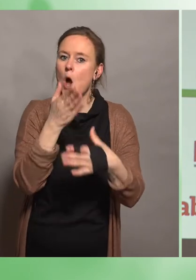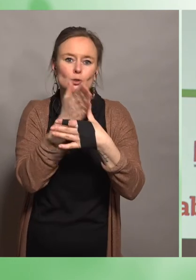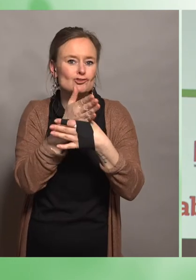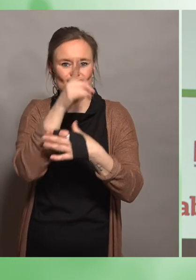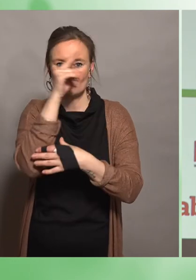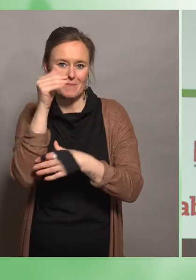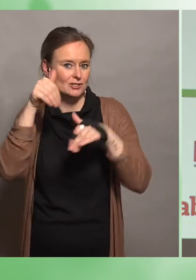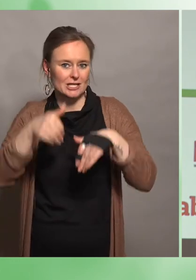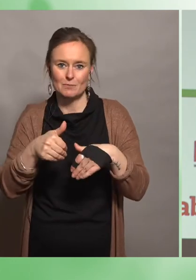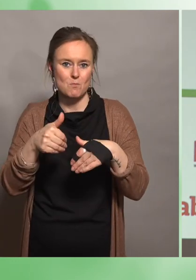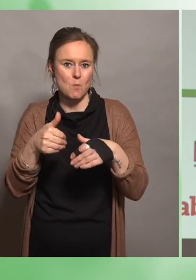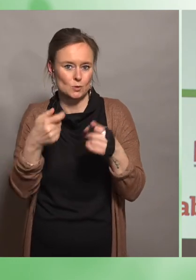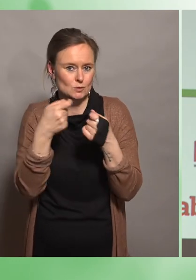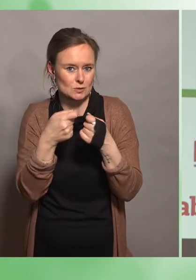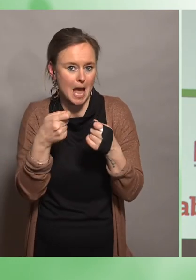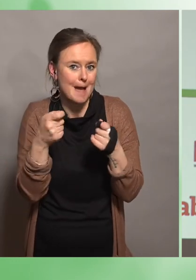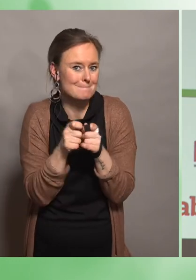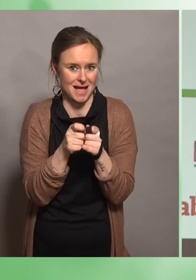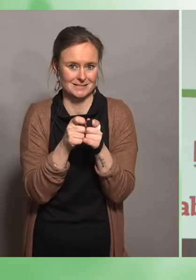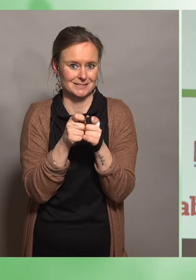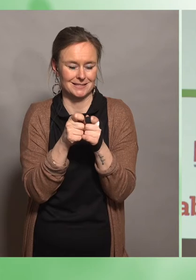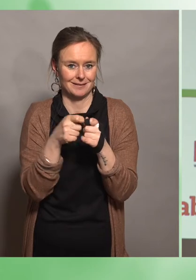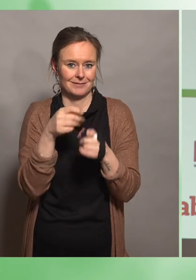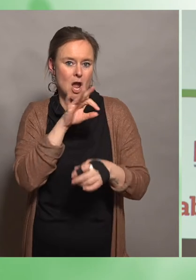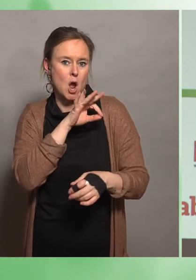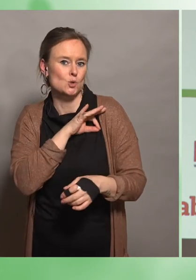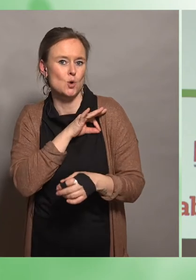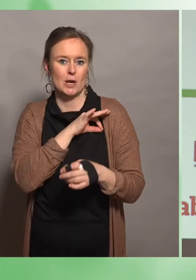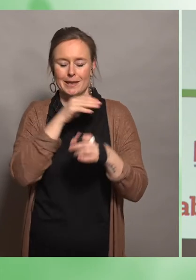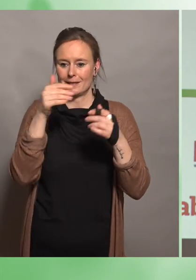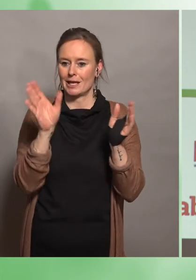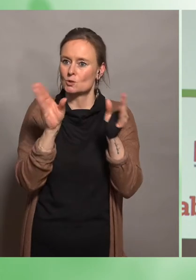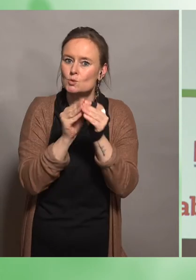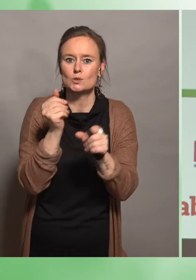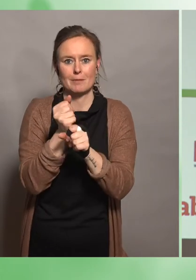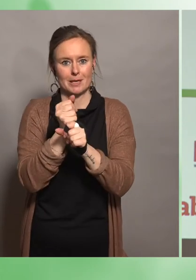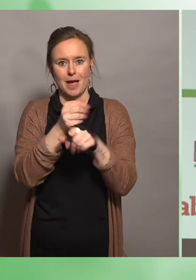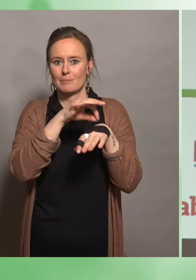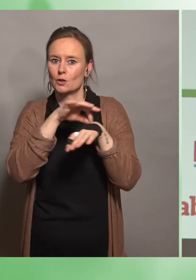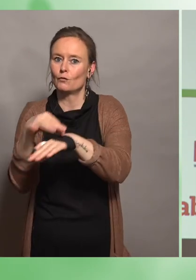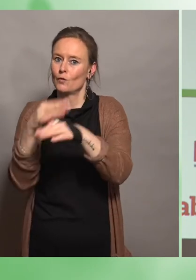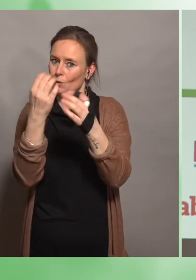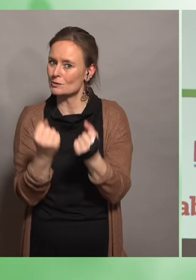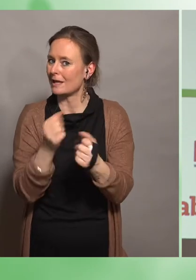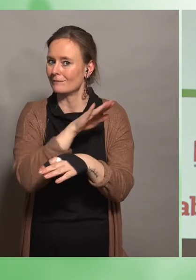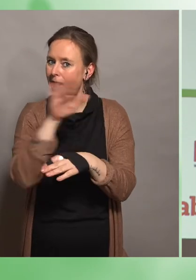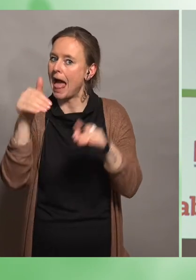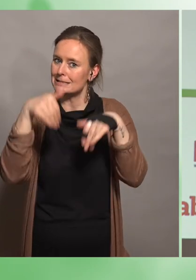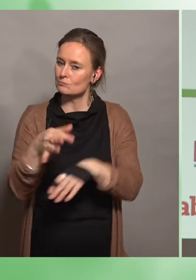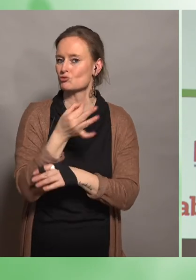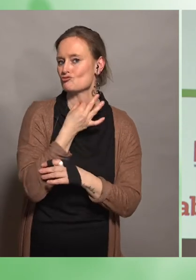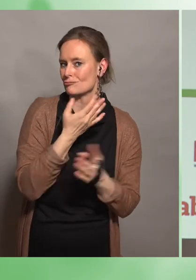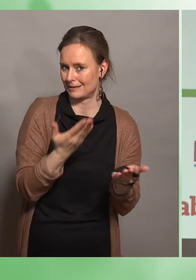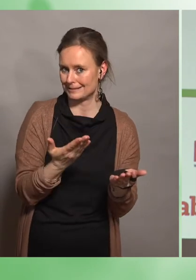passen. Die Kollegen, das muss alles harmonieren, ja, die Führungskräfte, also das muss alles stimmig sein. Und wenn das passt,